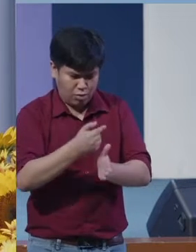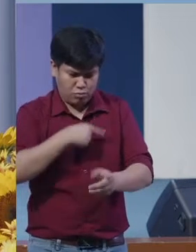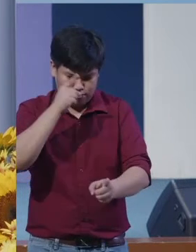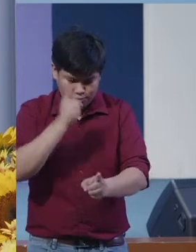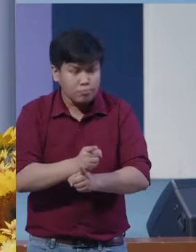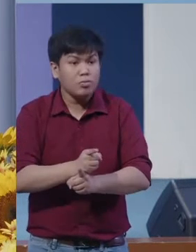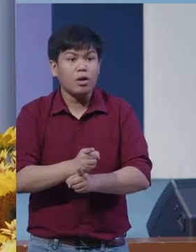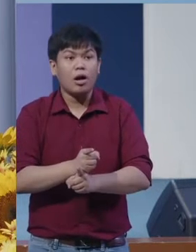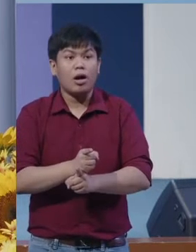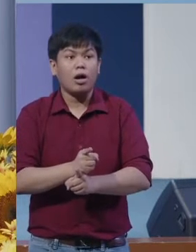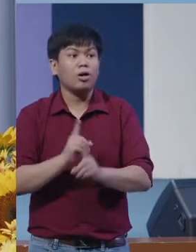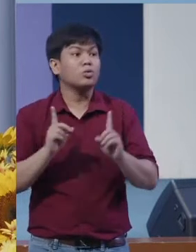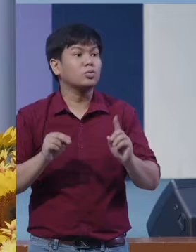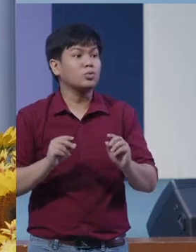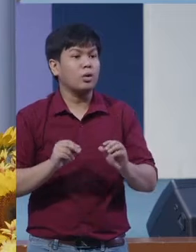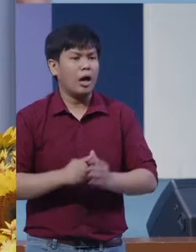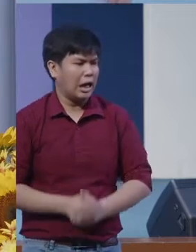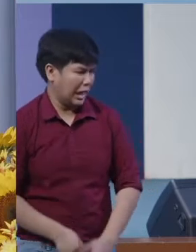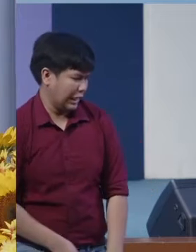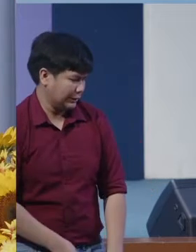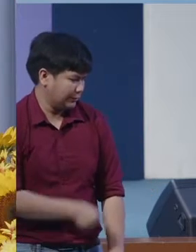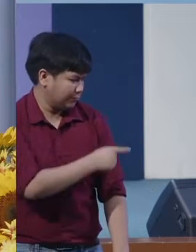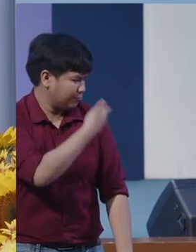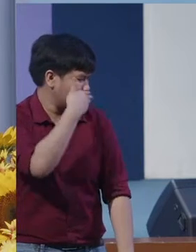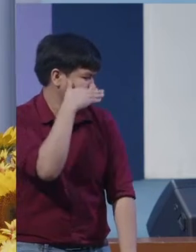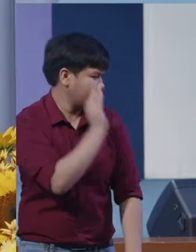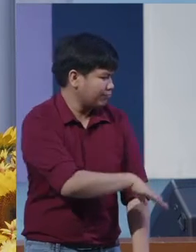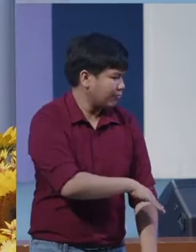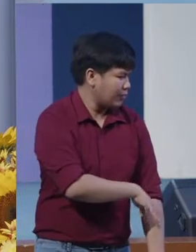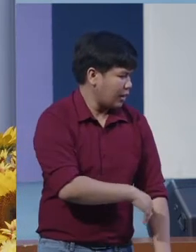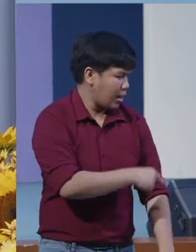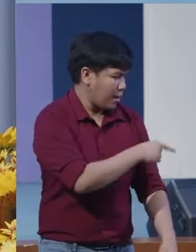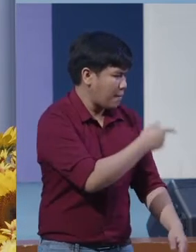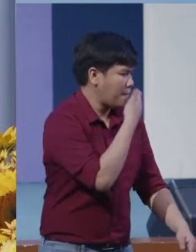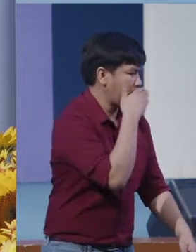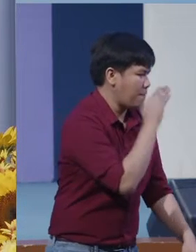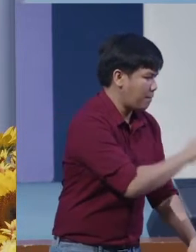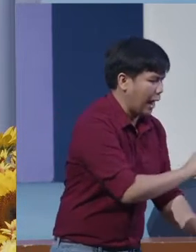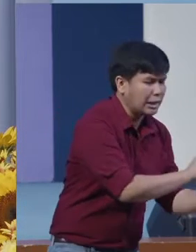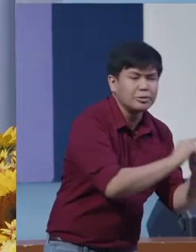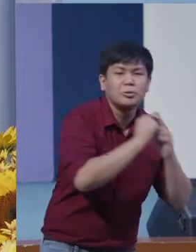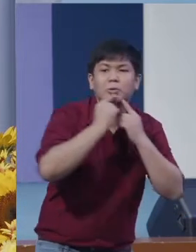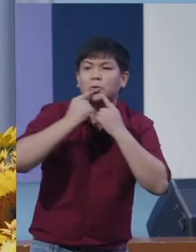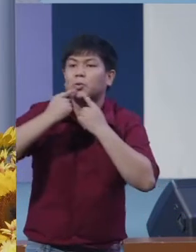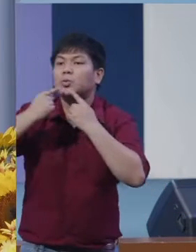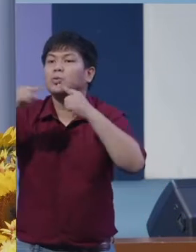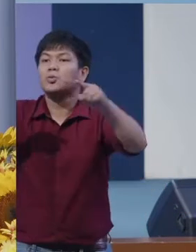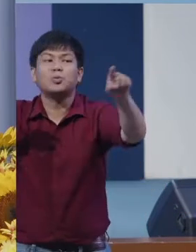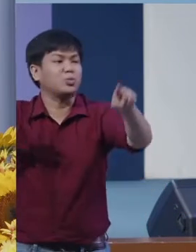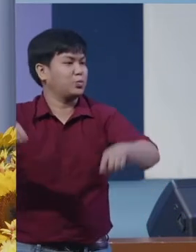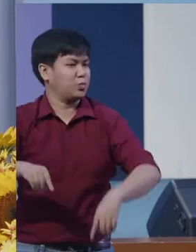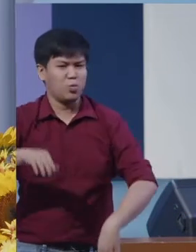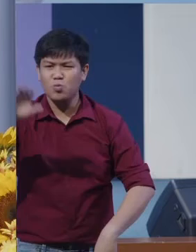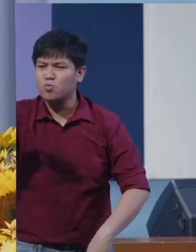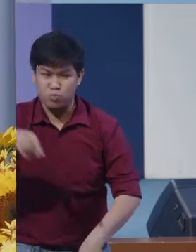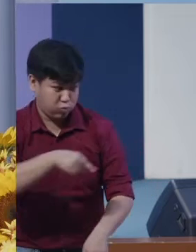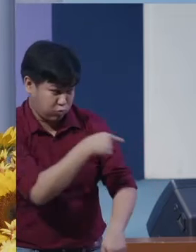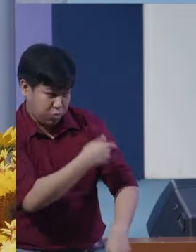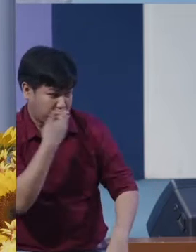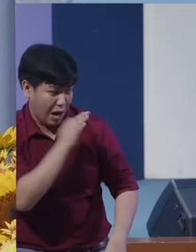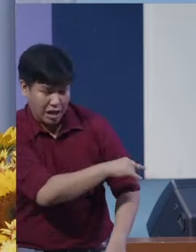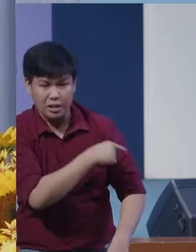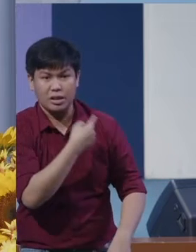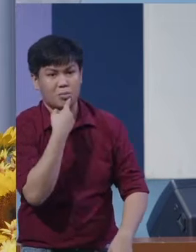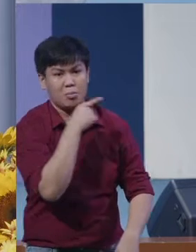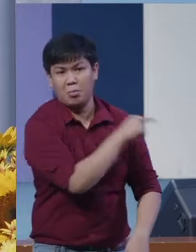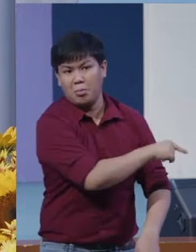nila, naghuhuhusga sila at ipinapangalat nila sa isa't isa, ay si ganyan ganito, ay si ganyan ganito. Ganun po